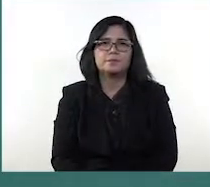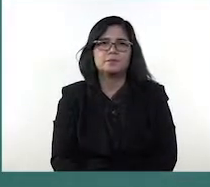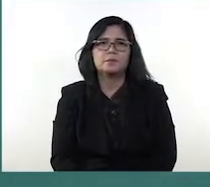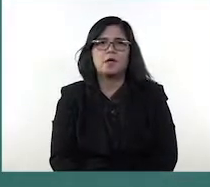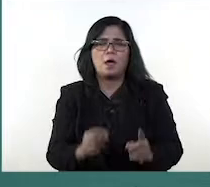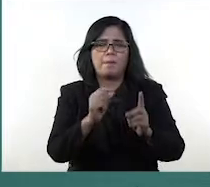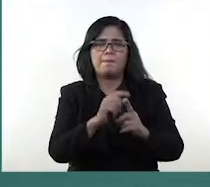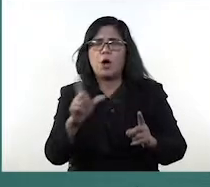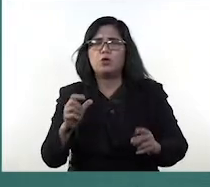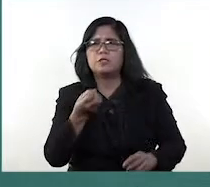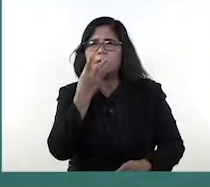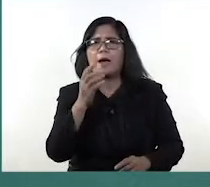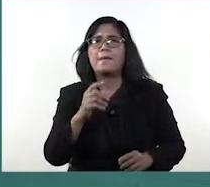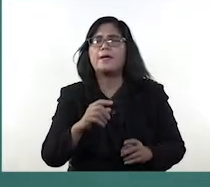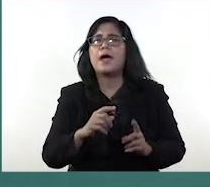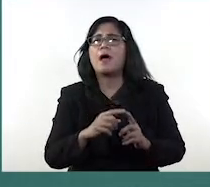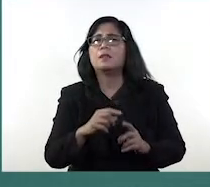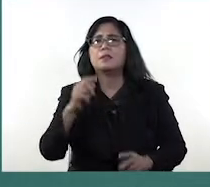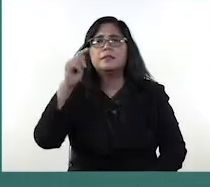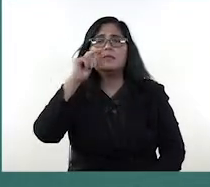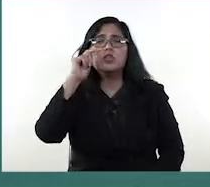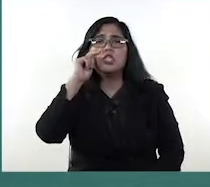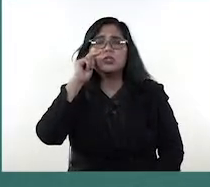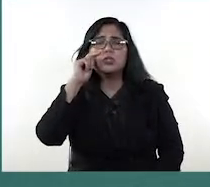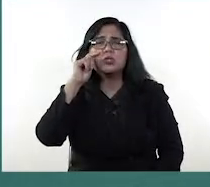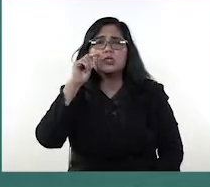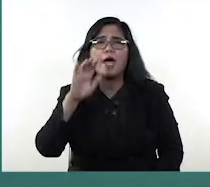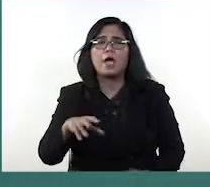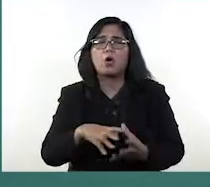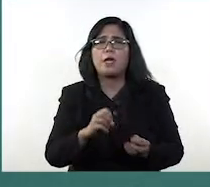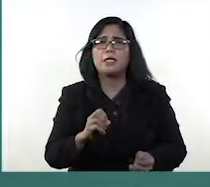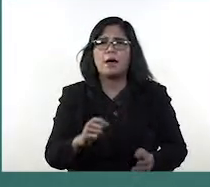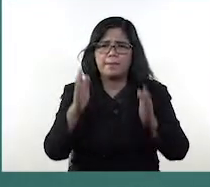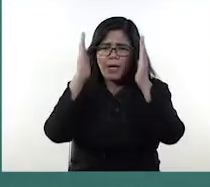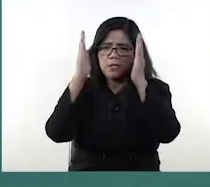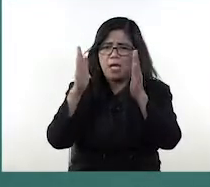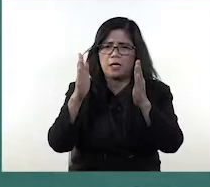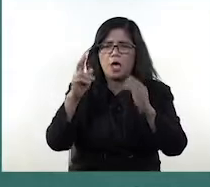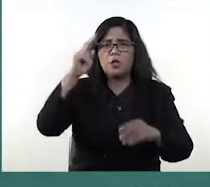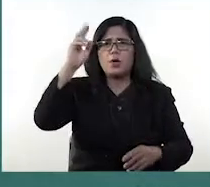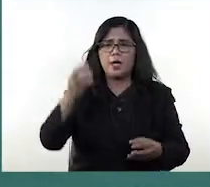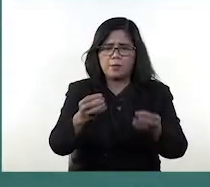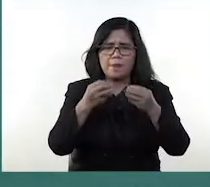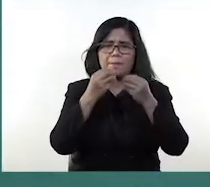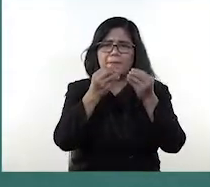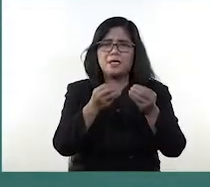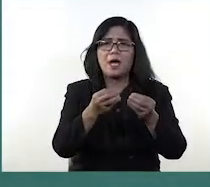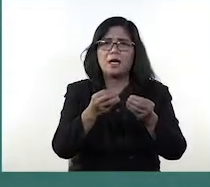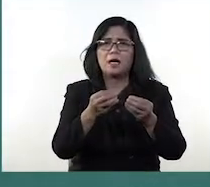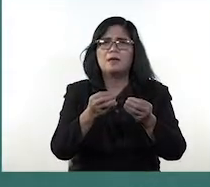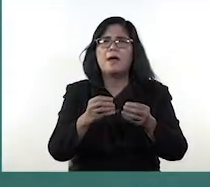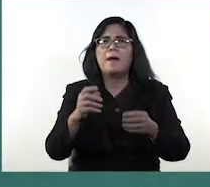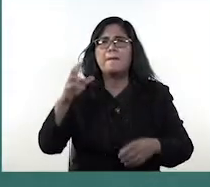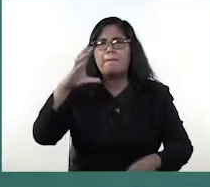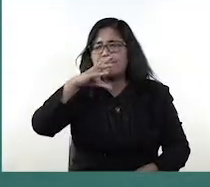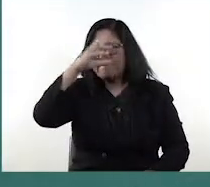Hai harus bilang sama Timotius perhatikan HPku Hai teman akan memberi kepadamu pengertiam segala sesuatu meskipun sulit